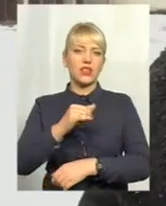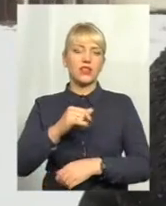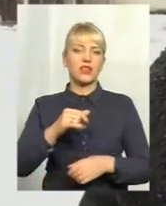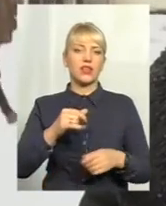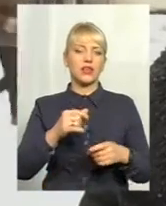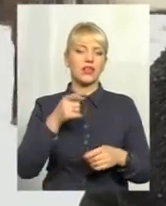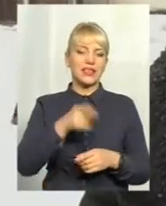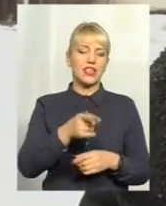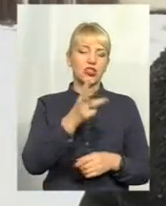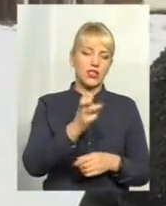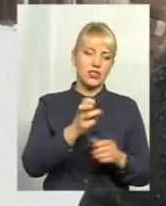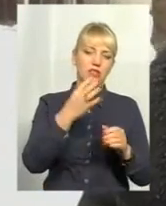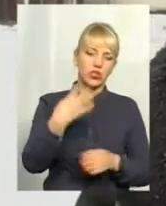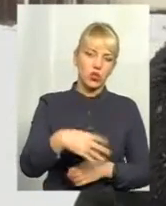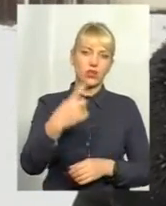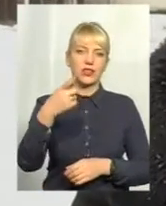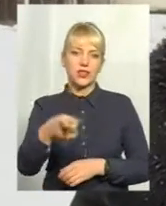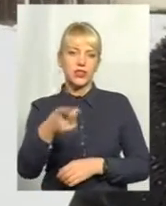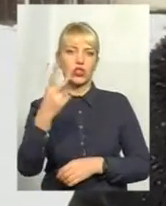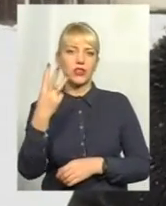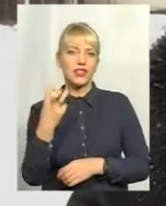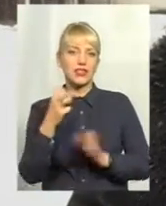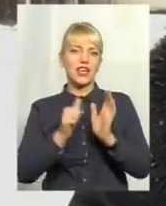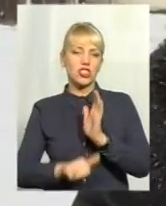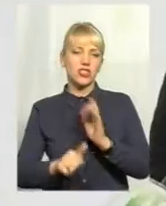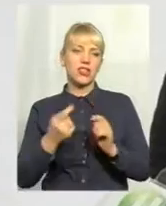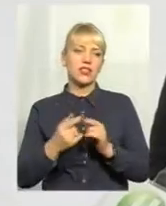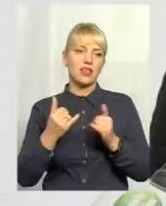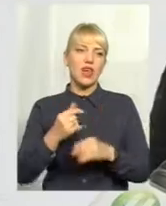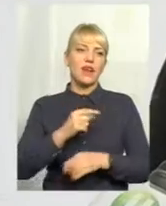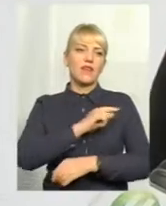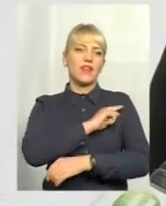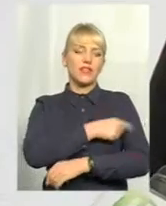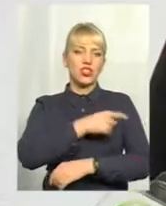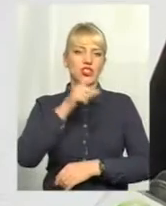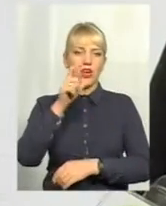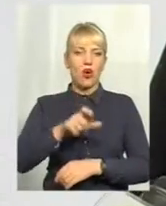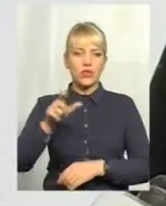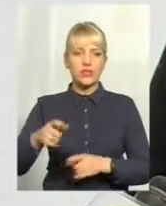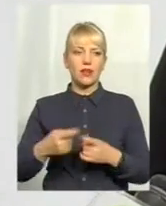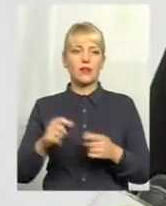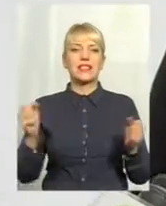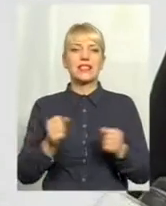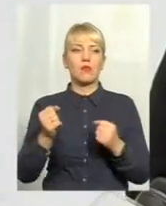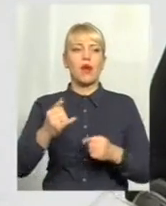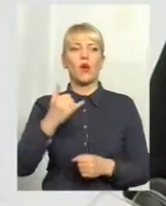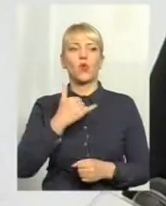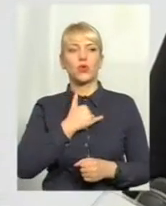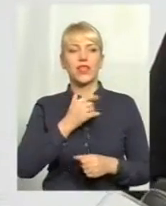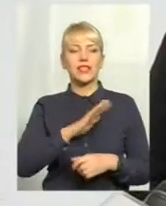1340 до 1360. Це для фізичних осіб. От, ви бачите, зима в нас не дуже